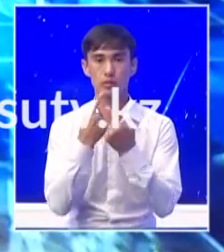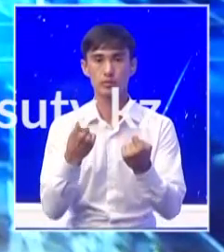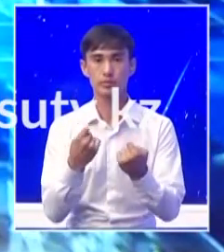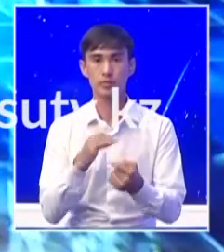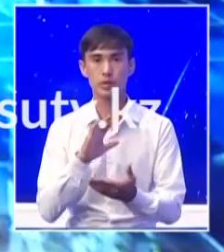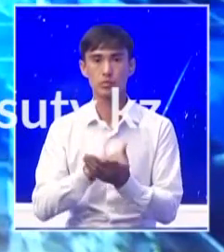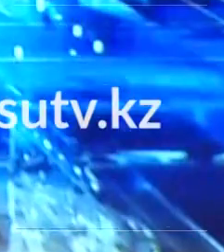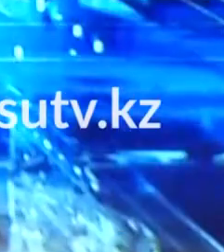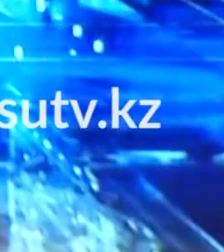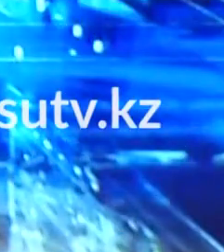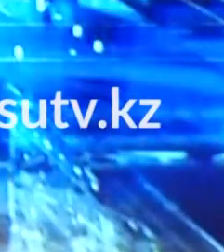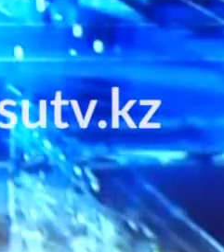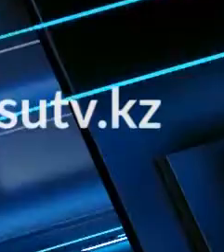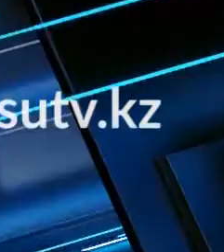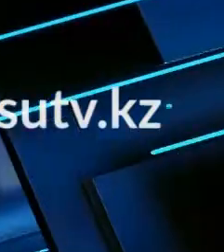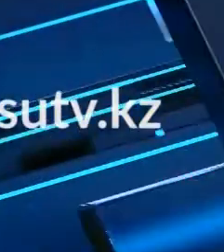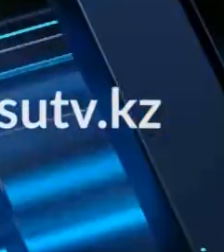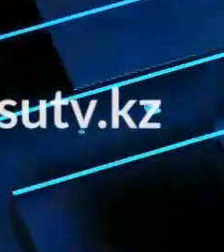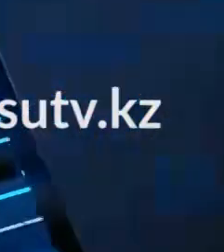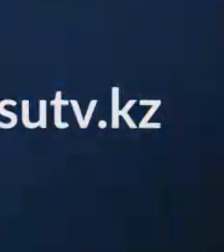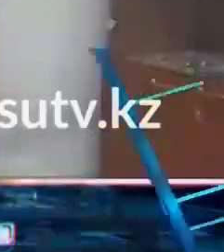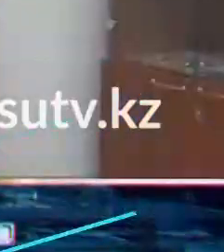легімен таныс болыңыздар.